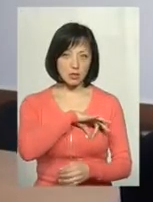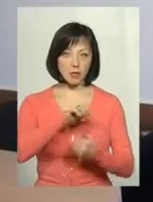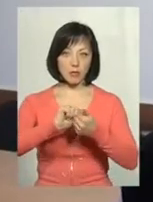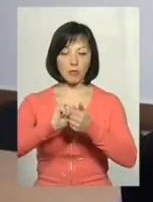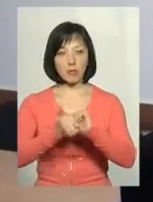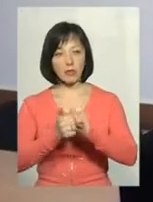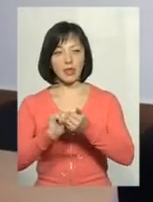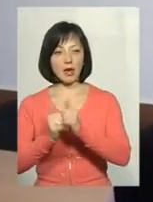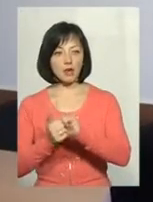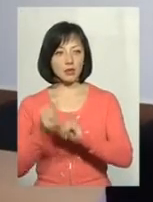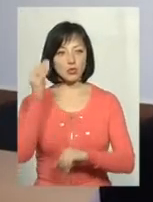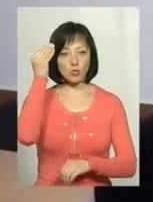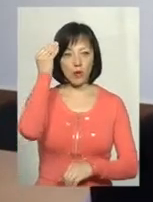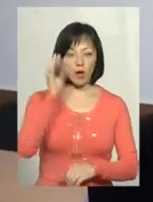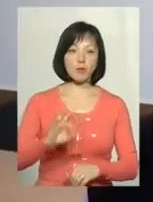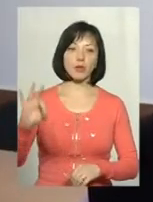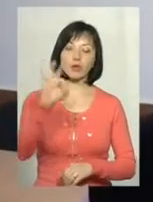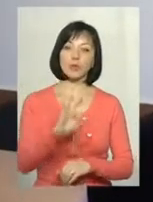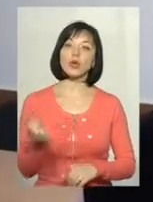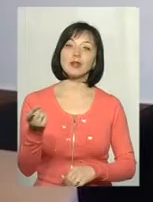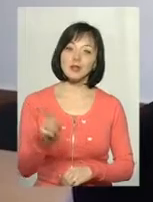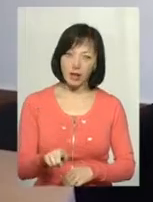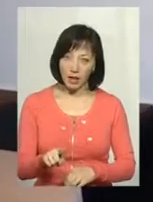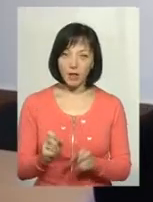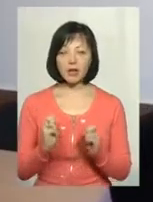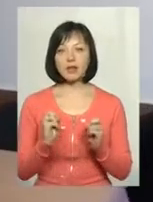помінятися думками стосовно того, як